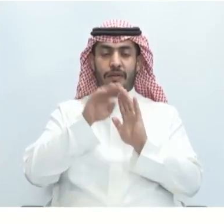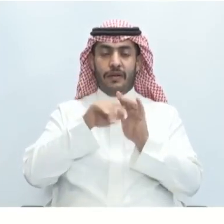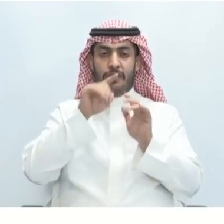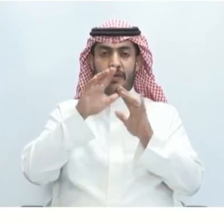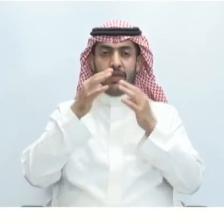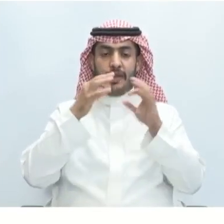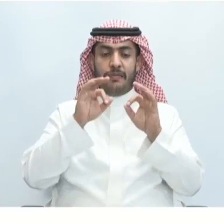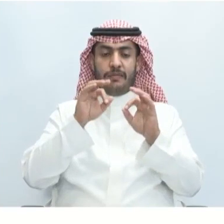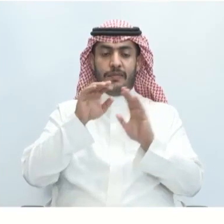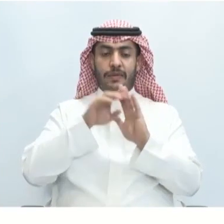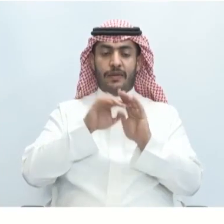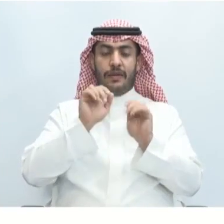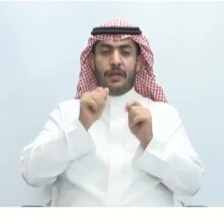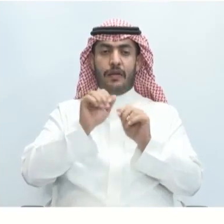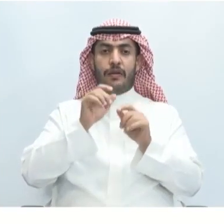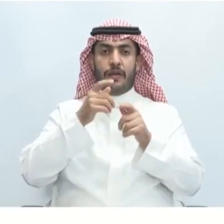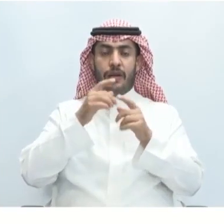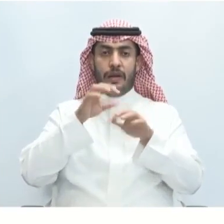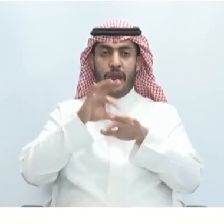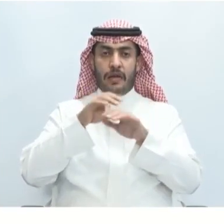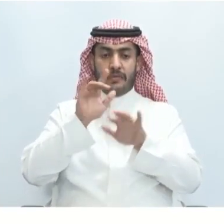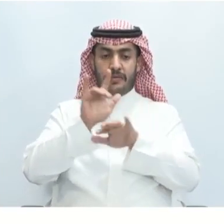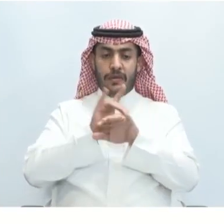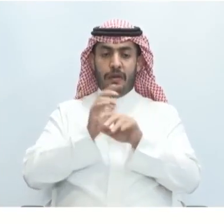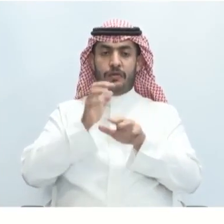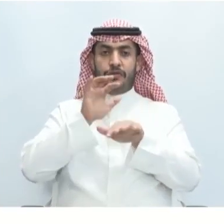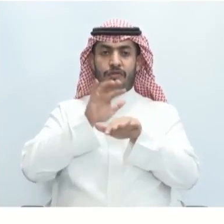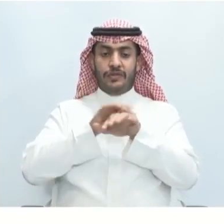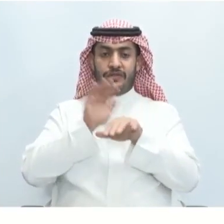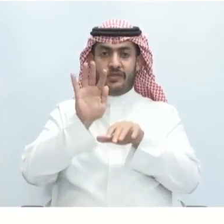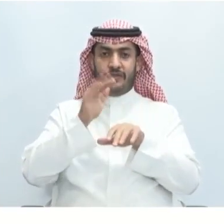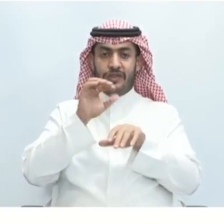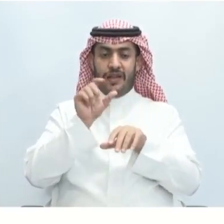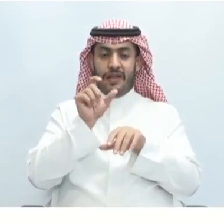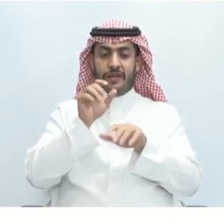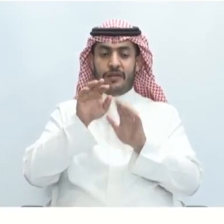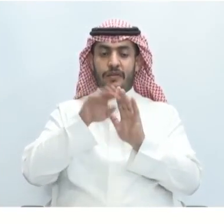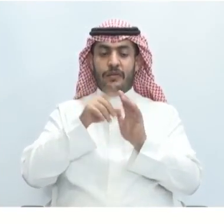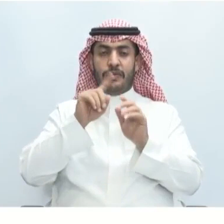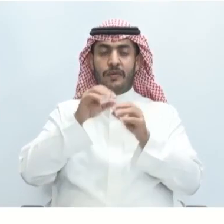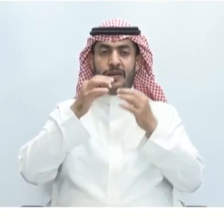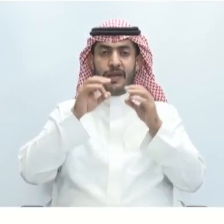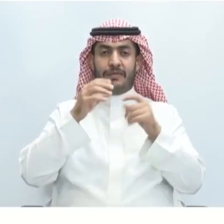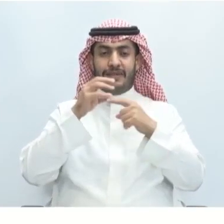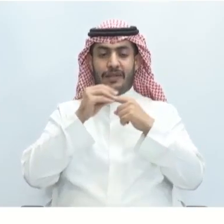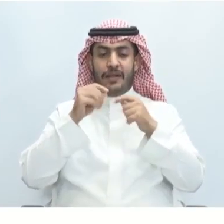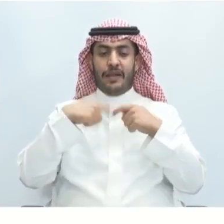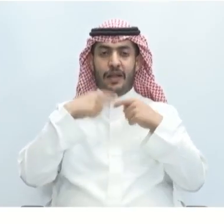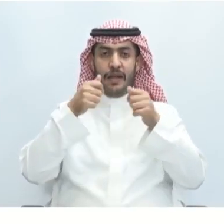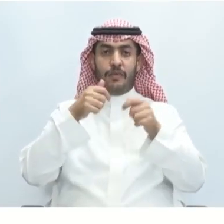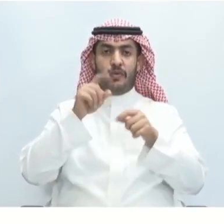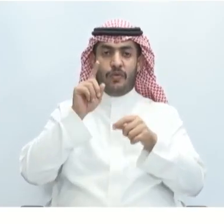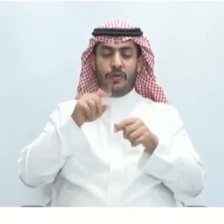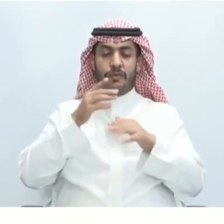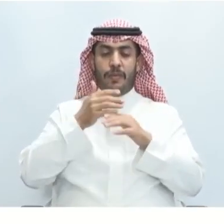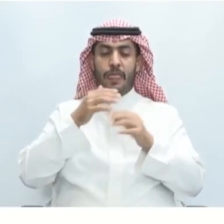قائمه الدخل لدينا الايرادات للركاب ايرادات الشحنات اجمالي ايرادات ومن ثم ننقص منها تكاليف التشغليه